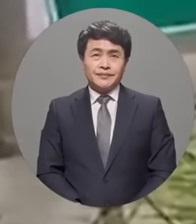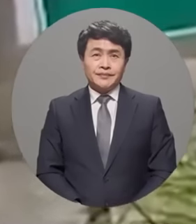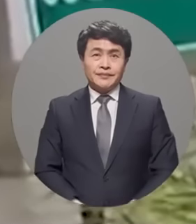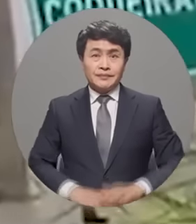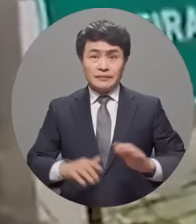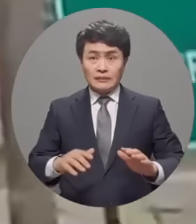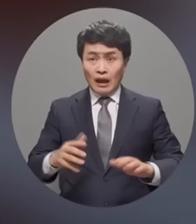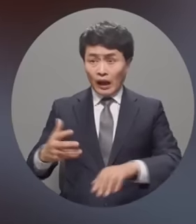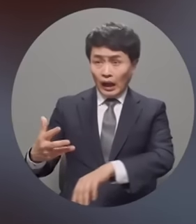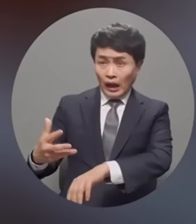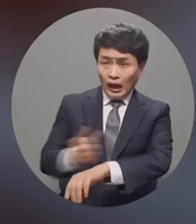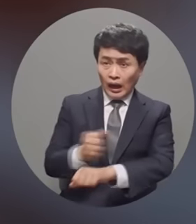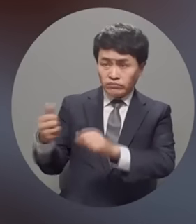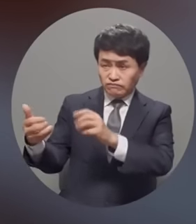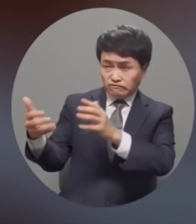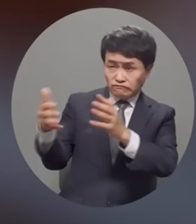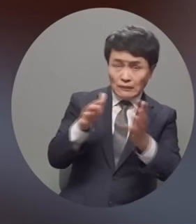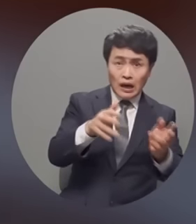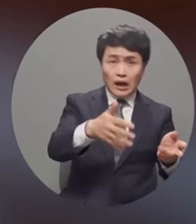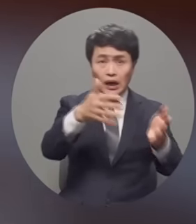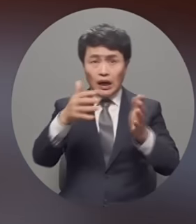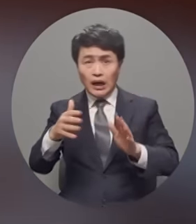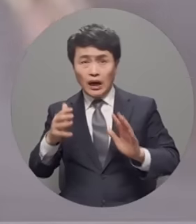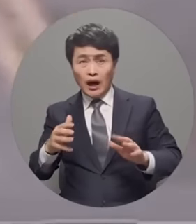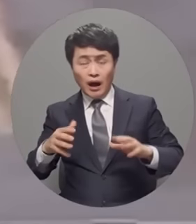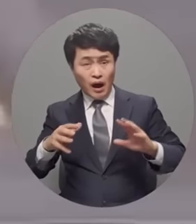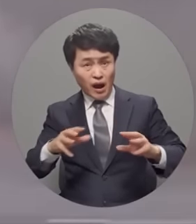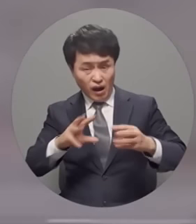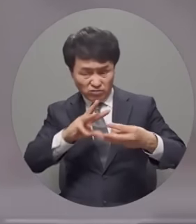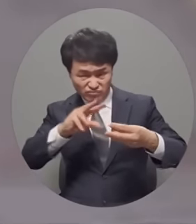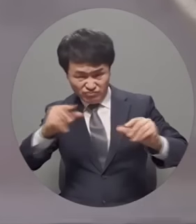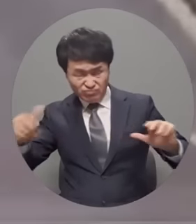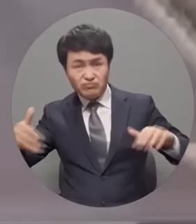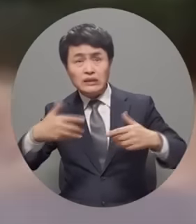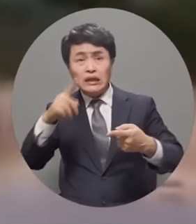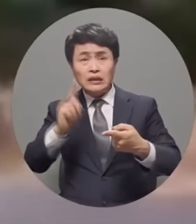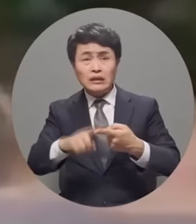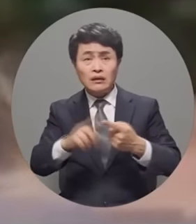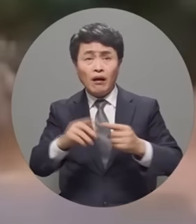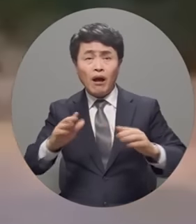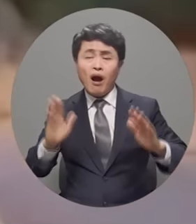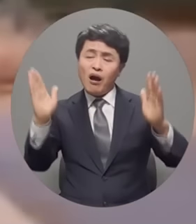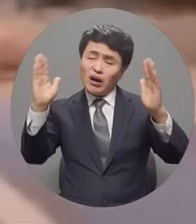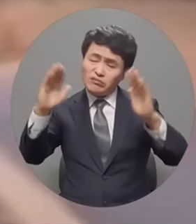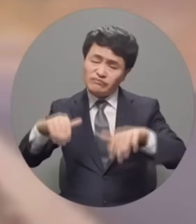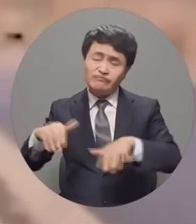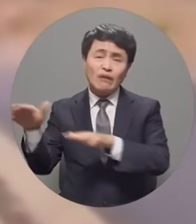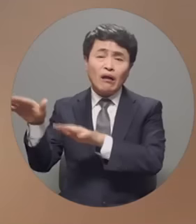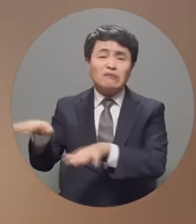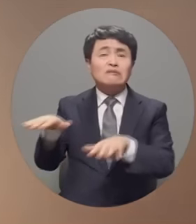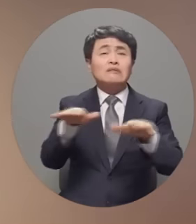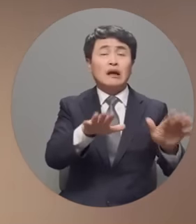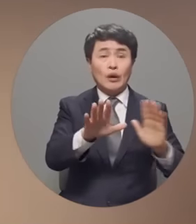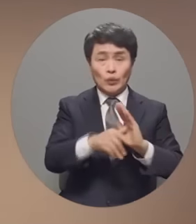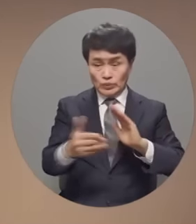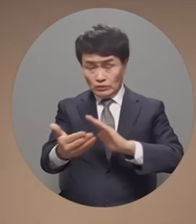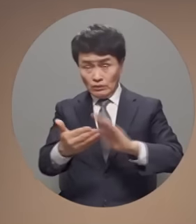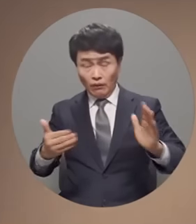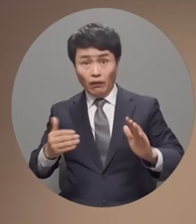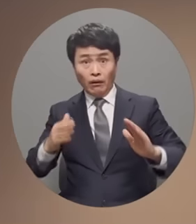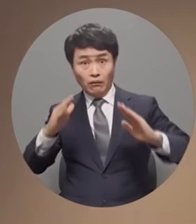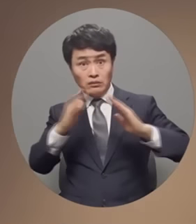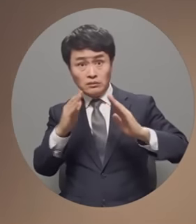거센 불살에 휩쓸린 교량들이 과자 조각처럼 부러지더니 그대로 둥둥 떠내려갑니다. 방금 전까지 멀쩡하던